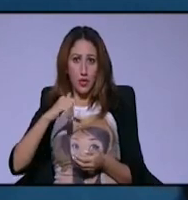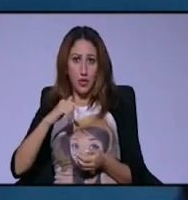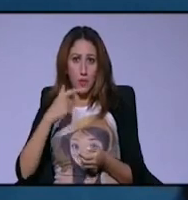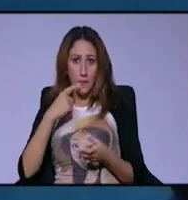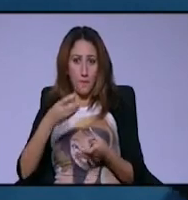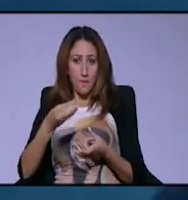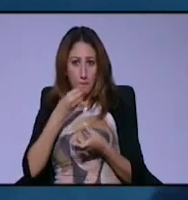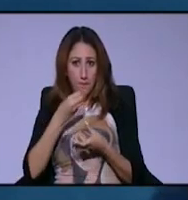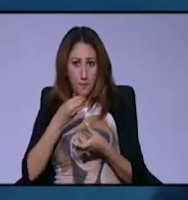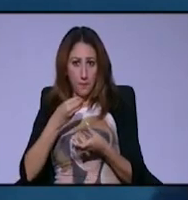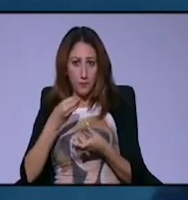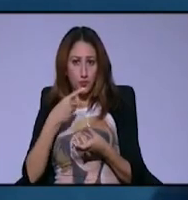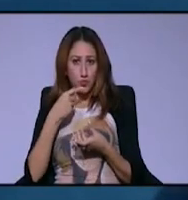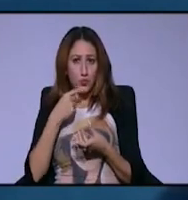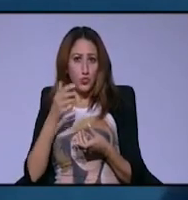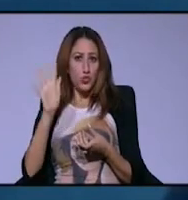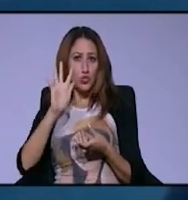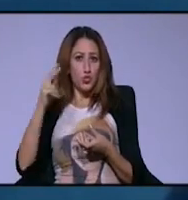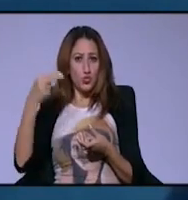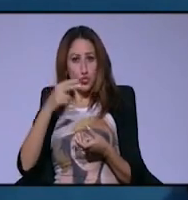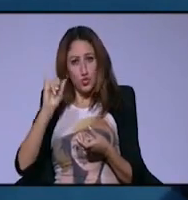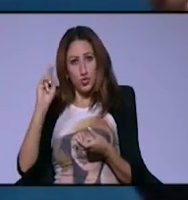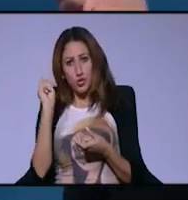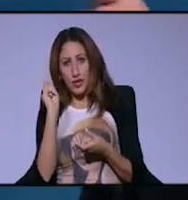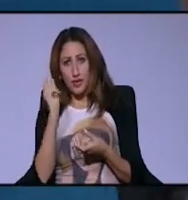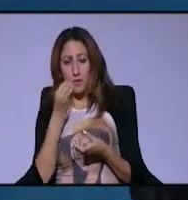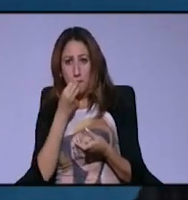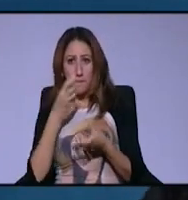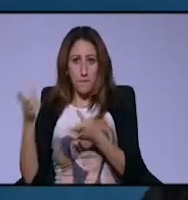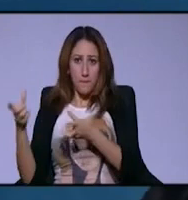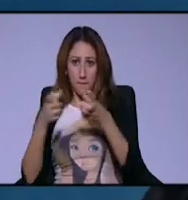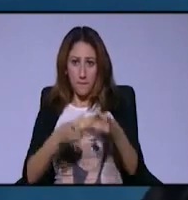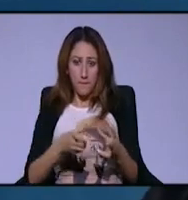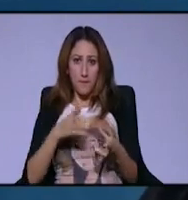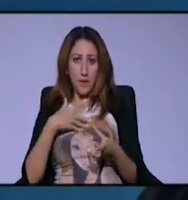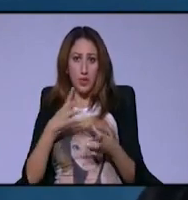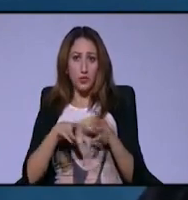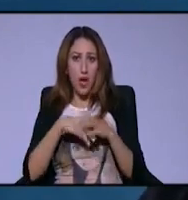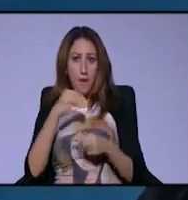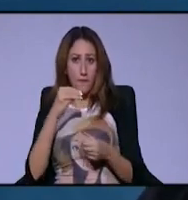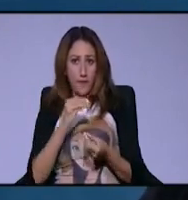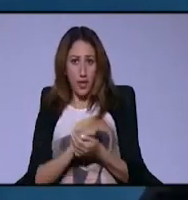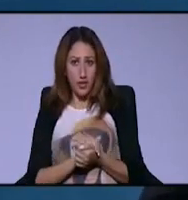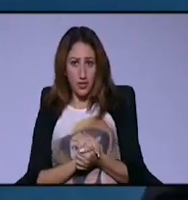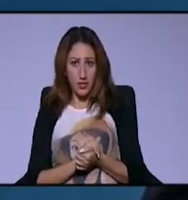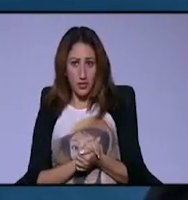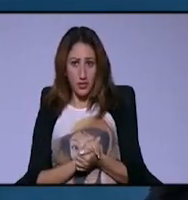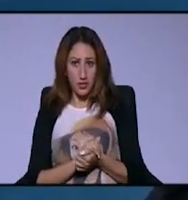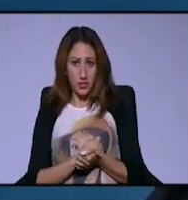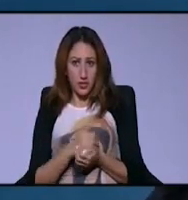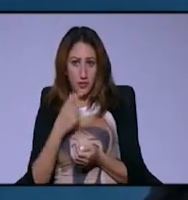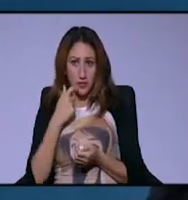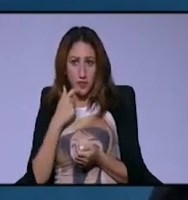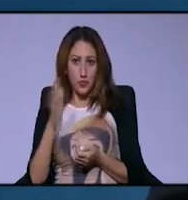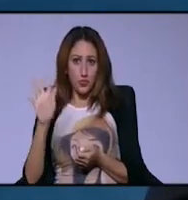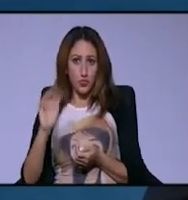شيء من الشعير. قال لي زوجته احنا عايزين نعمل حاجة، واضح، قالت له يبقى الشادي تكفي كام